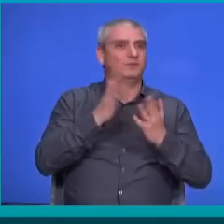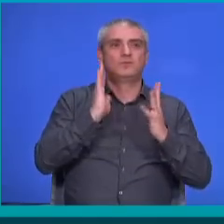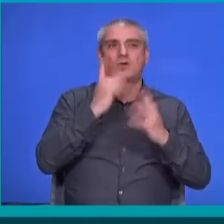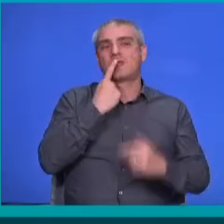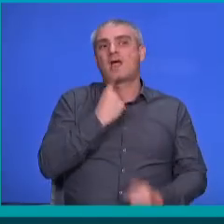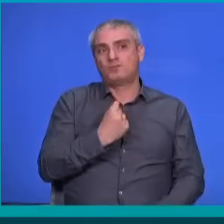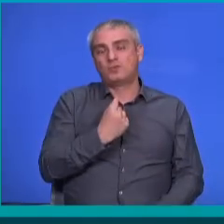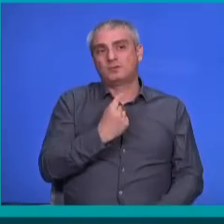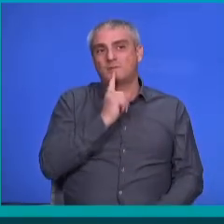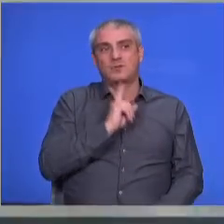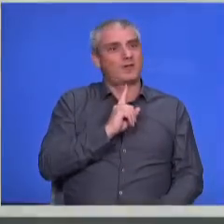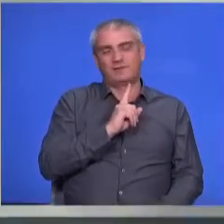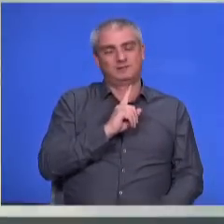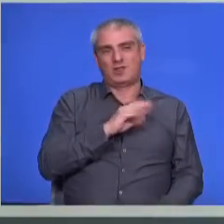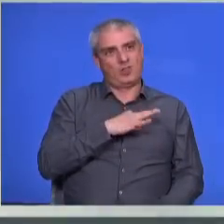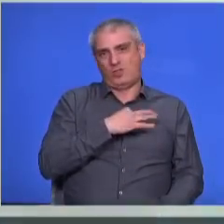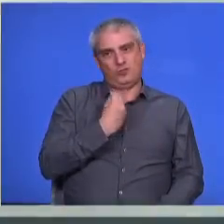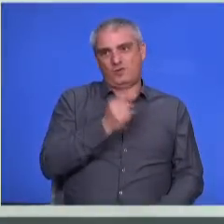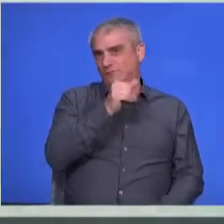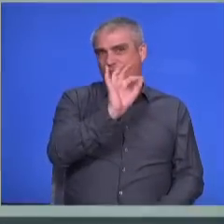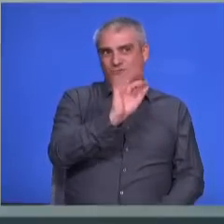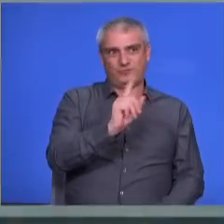sweet, but it's not good for him.